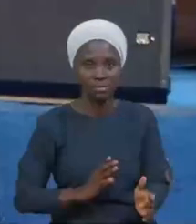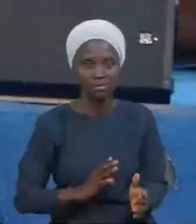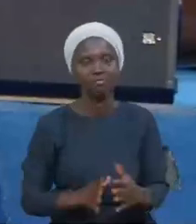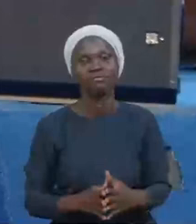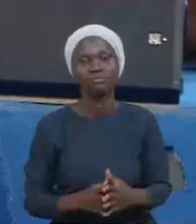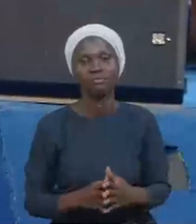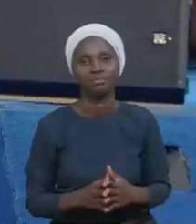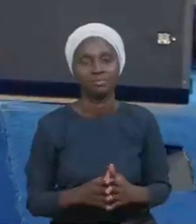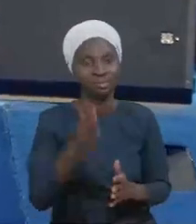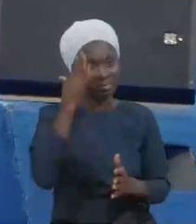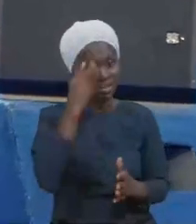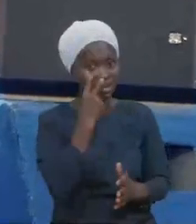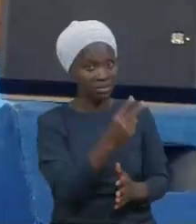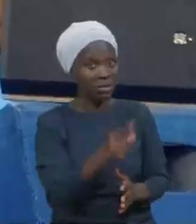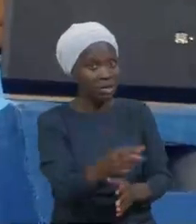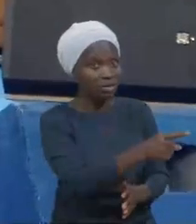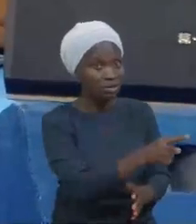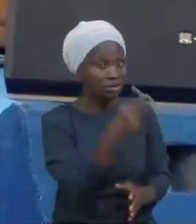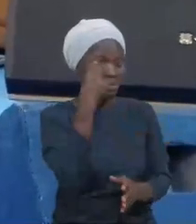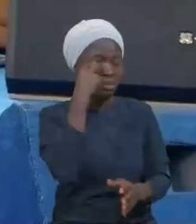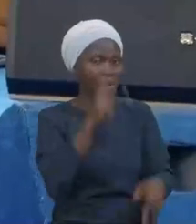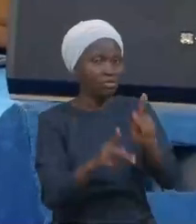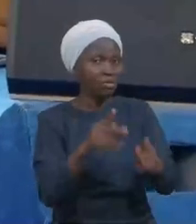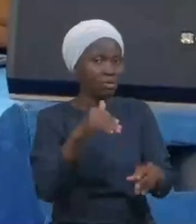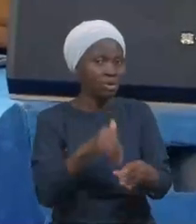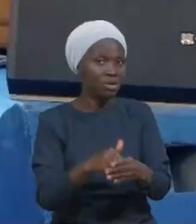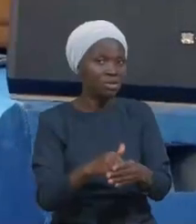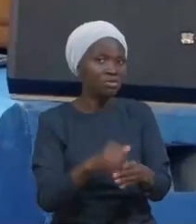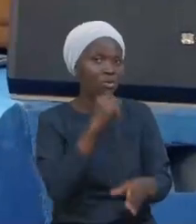temps, ils portaient un manteau.